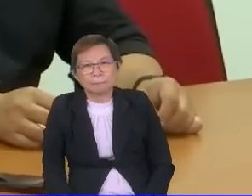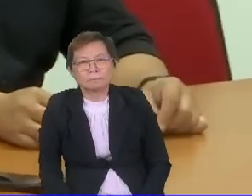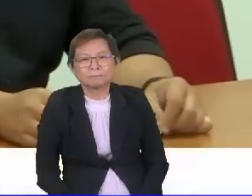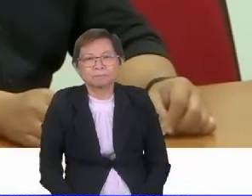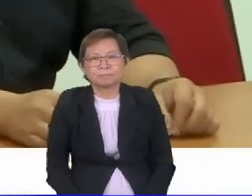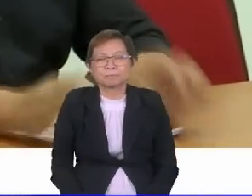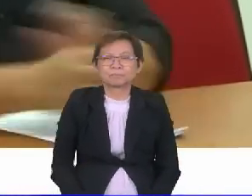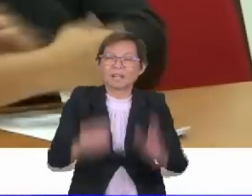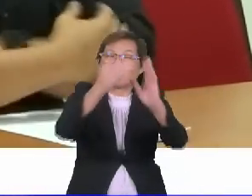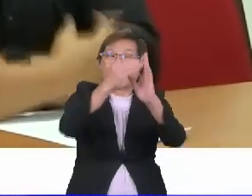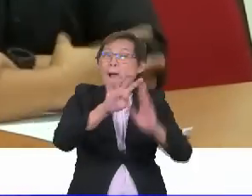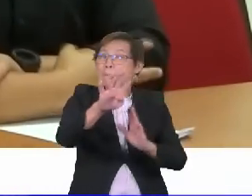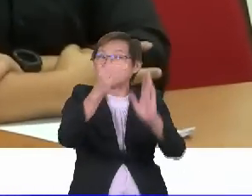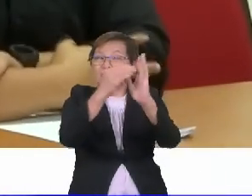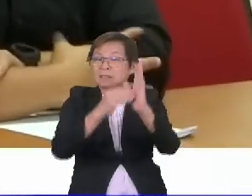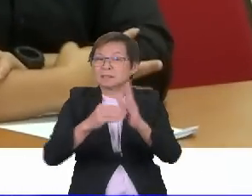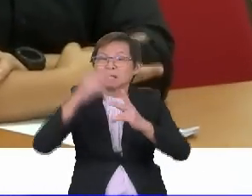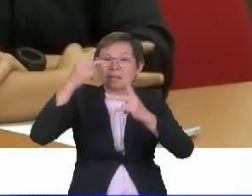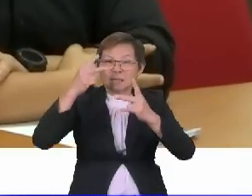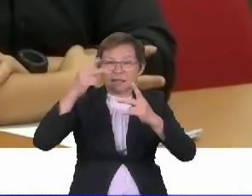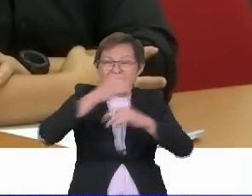empat acara itu adalah